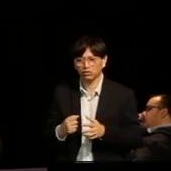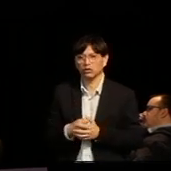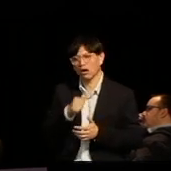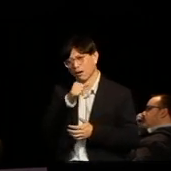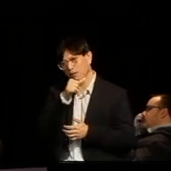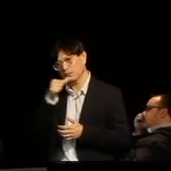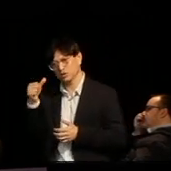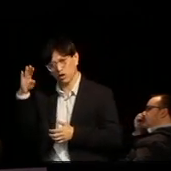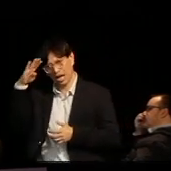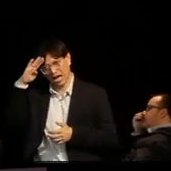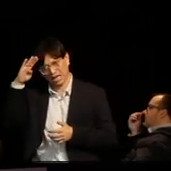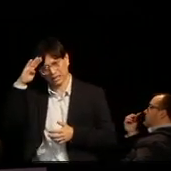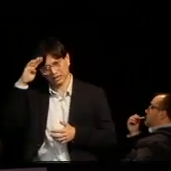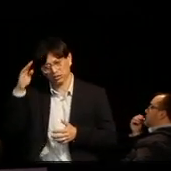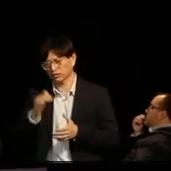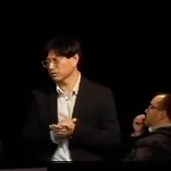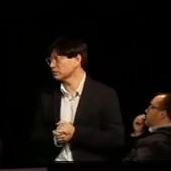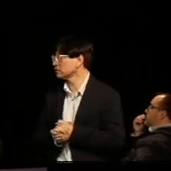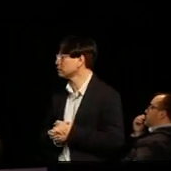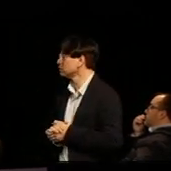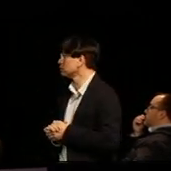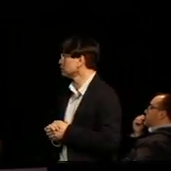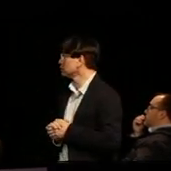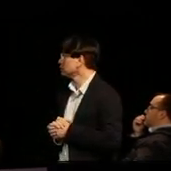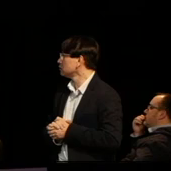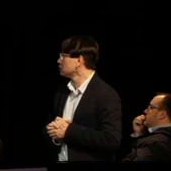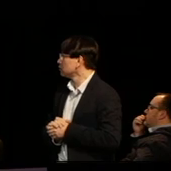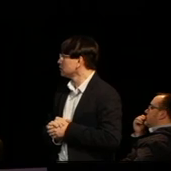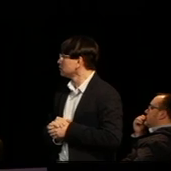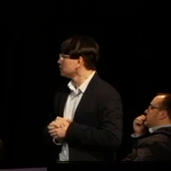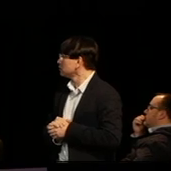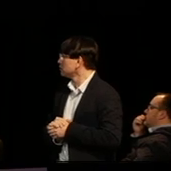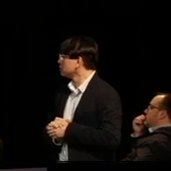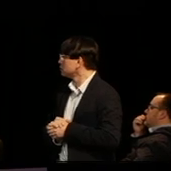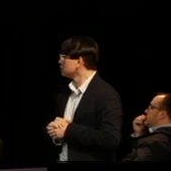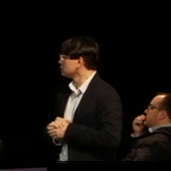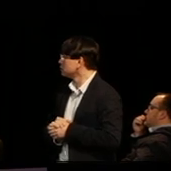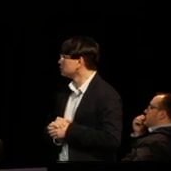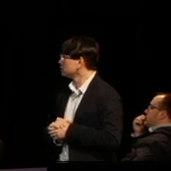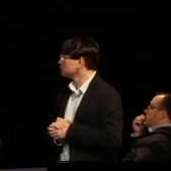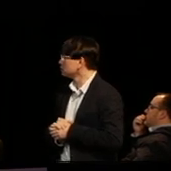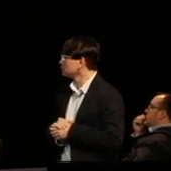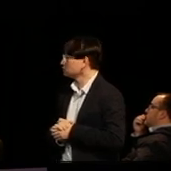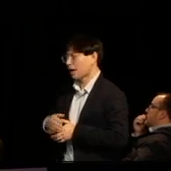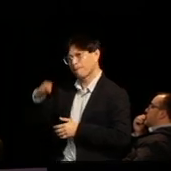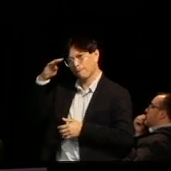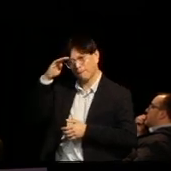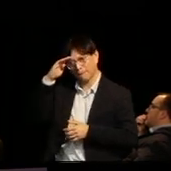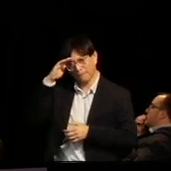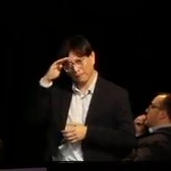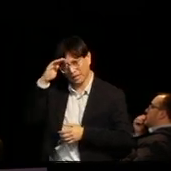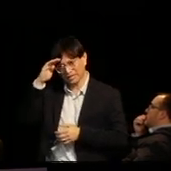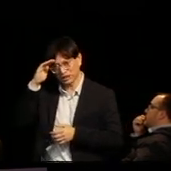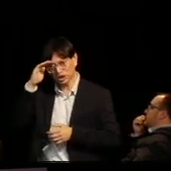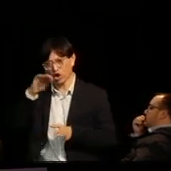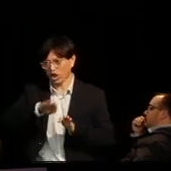particolare attenzione Dunque allora ci sono possiamo Certamente fare attenzione ai nostri spazi una cosa proprio banale no come